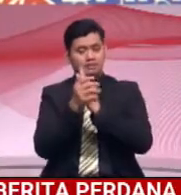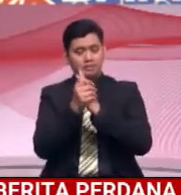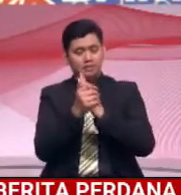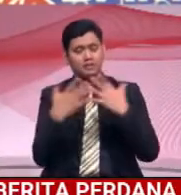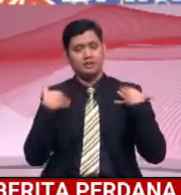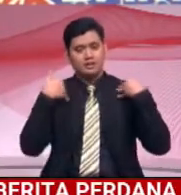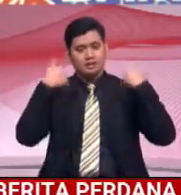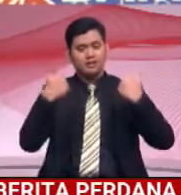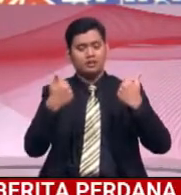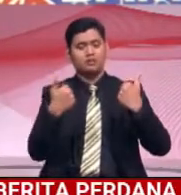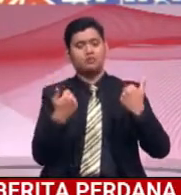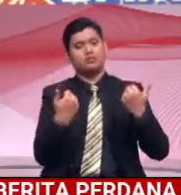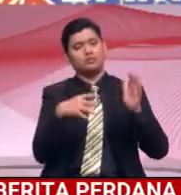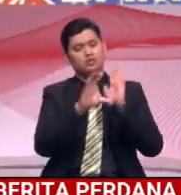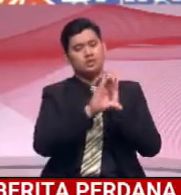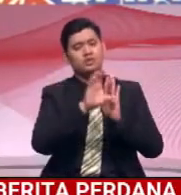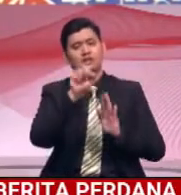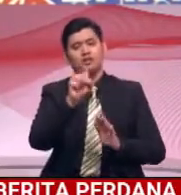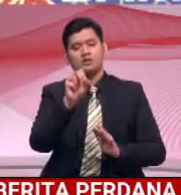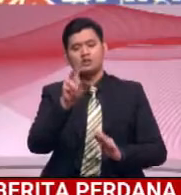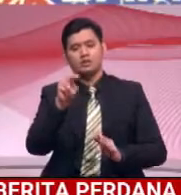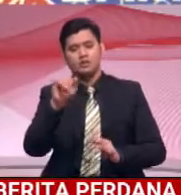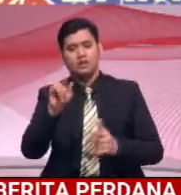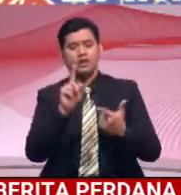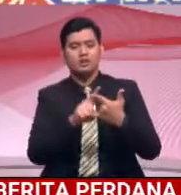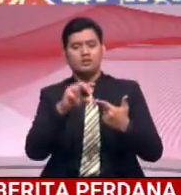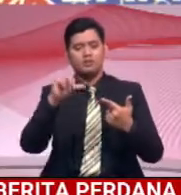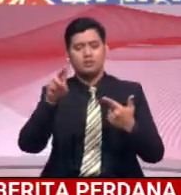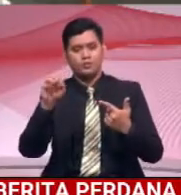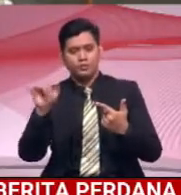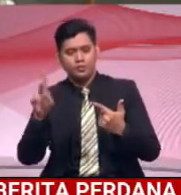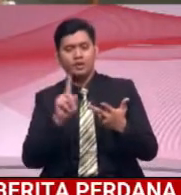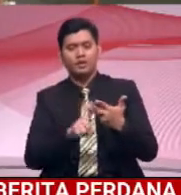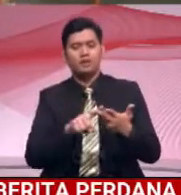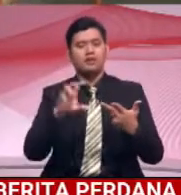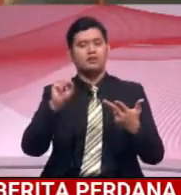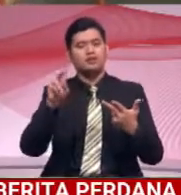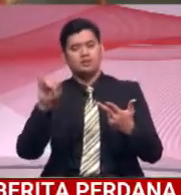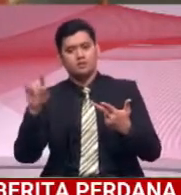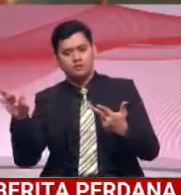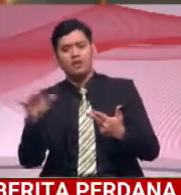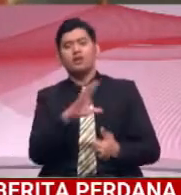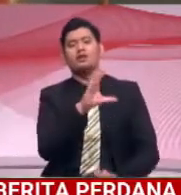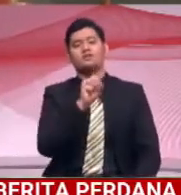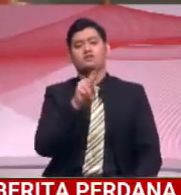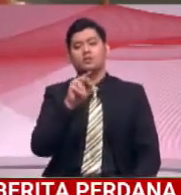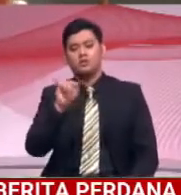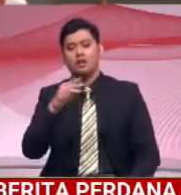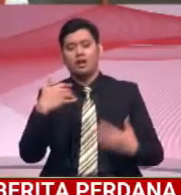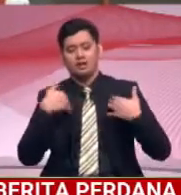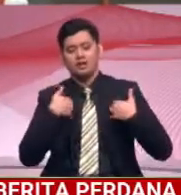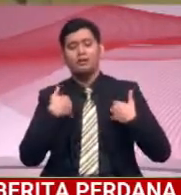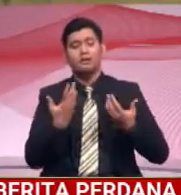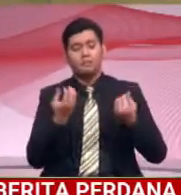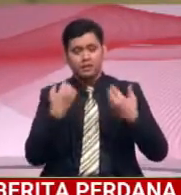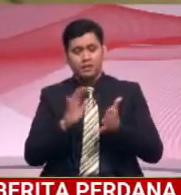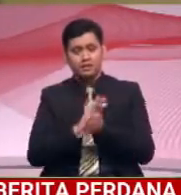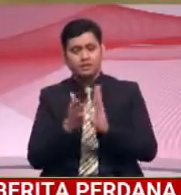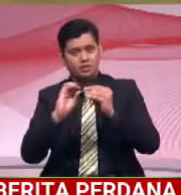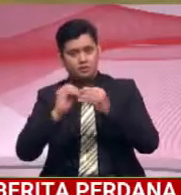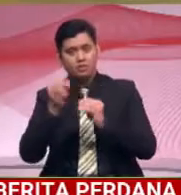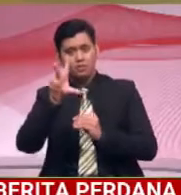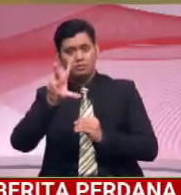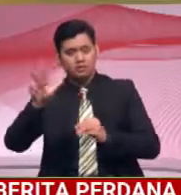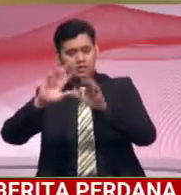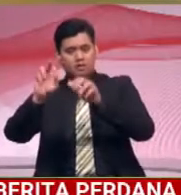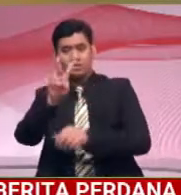macam Sonia Jing dengan kisona kan Sonia sebelum ini pernah menghuni ranking 23 dunia namun